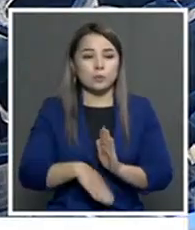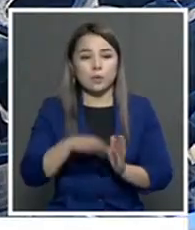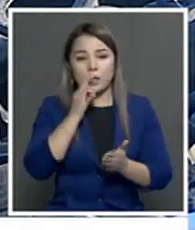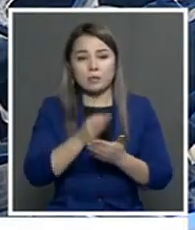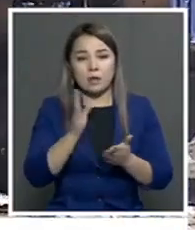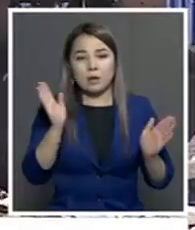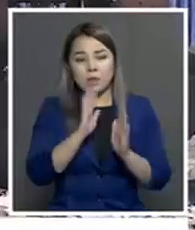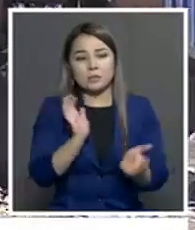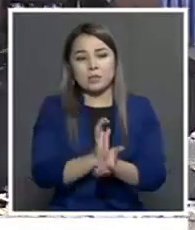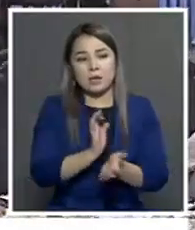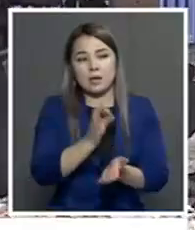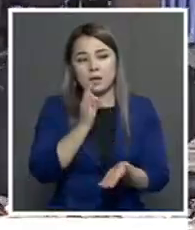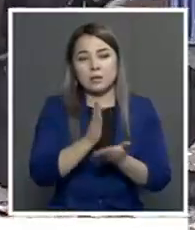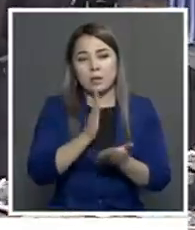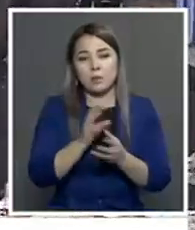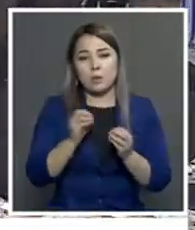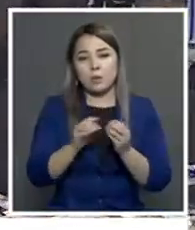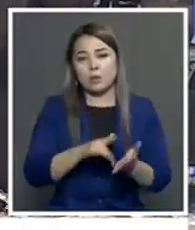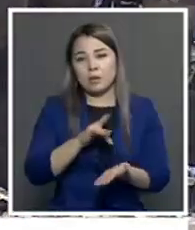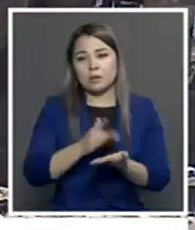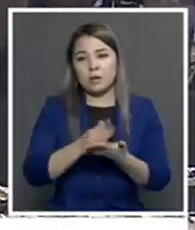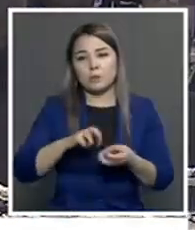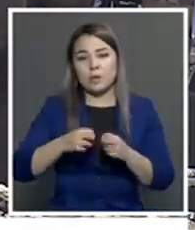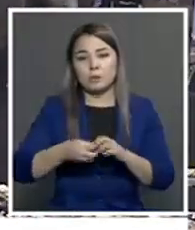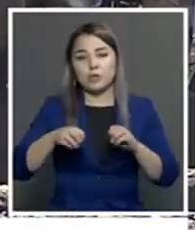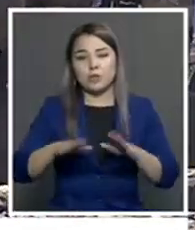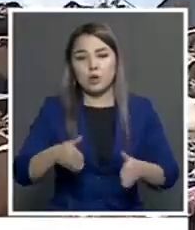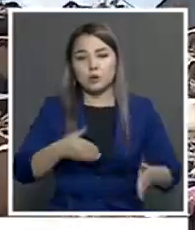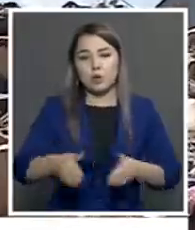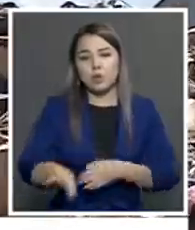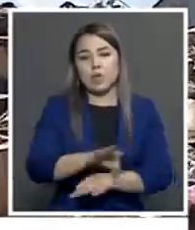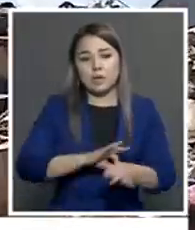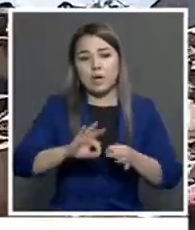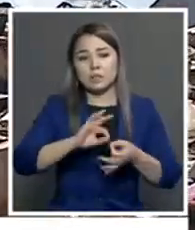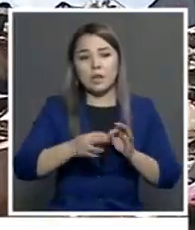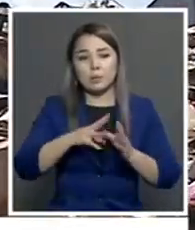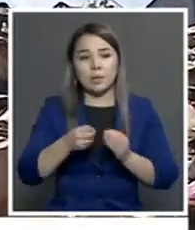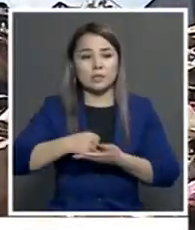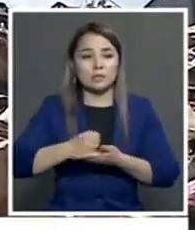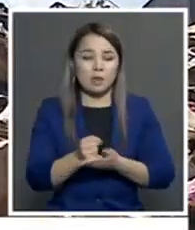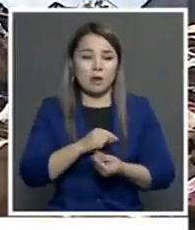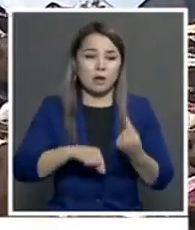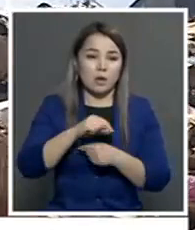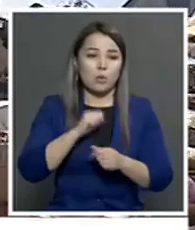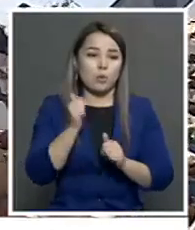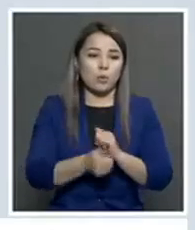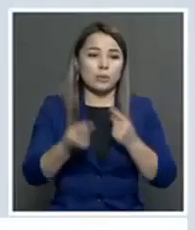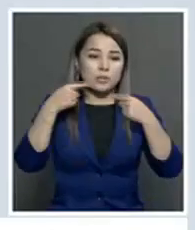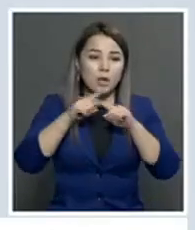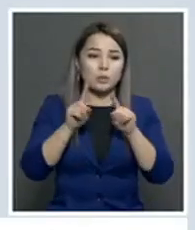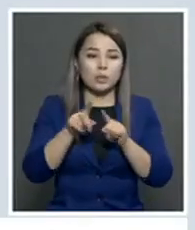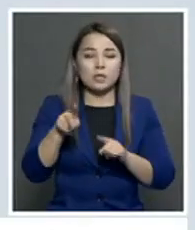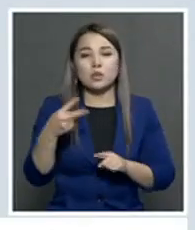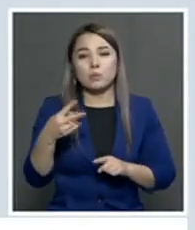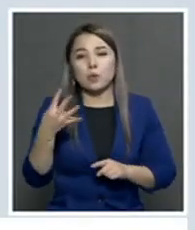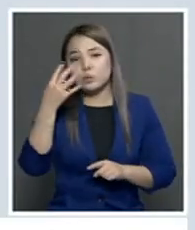ауасы қатты ластанған. Осы түйткілдерді шешу үшін өңірлік жол карталары бекіті. Соның аясында кәсіпорындарға озық технологиялар енгізіп,